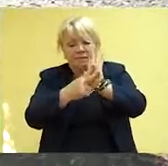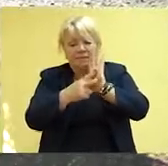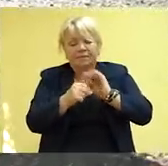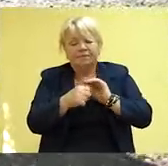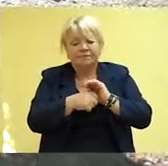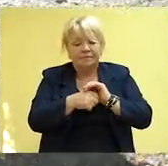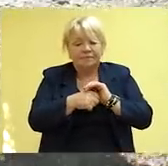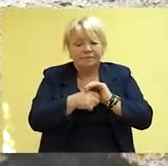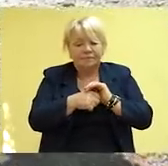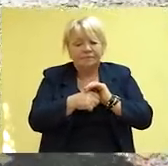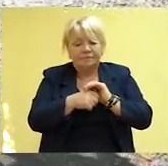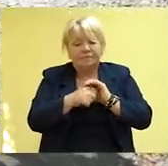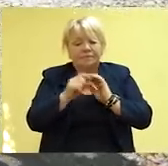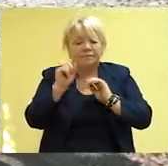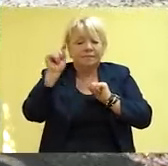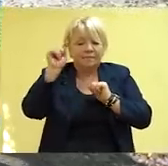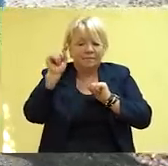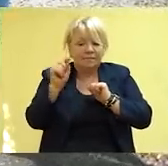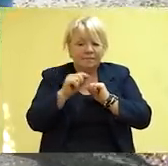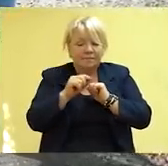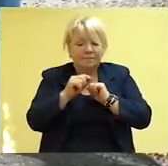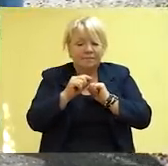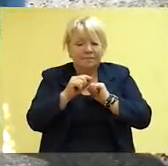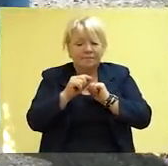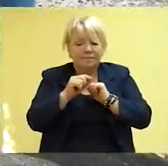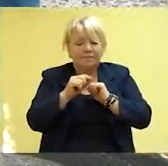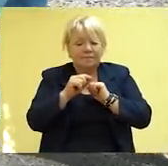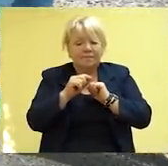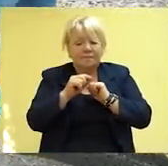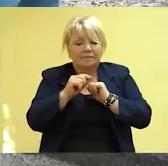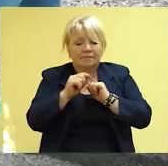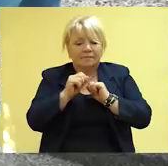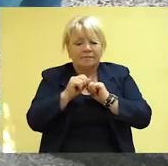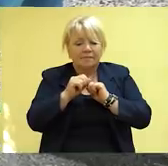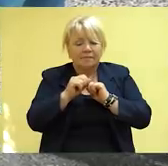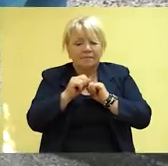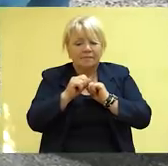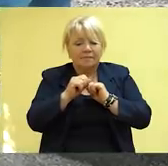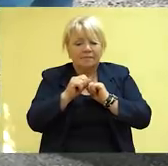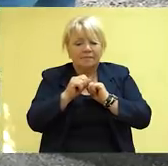ცეპიან ძრავს აქვს იდეაში ი ბოლოში. 1.8 კუზაოა.